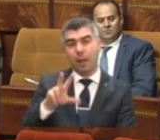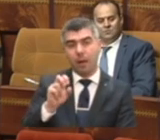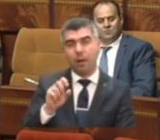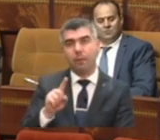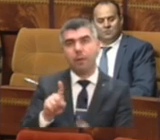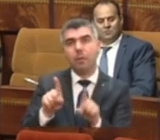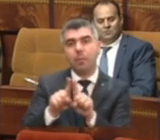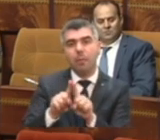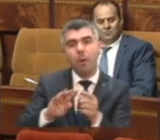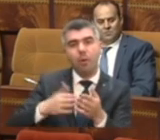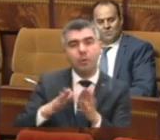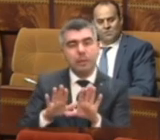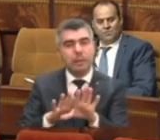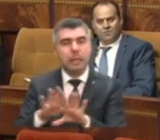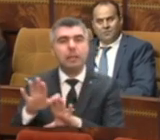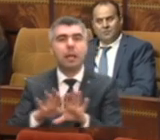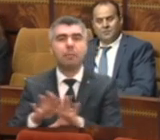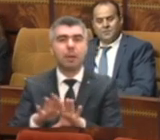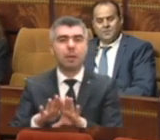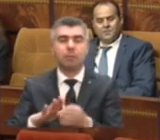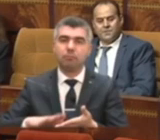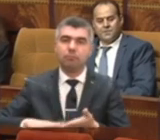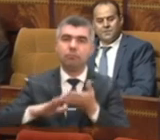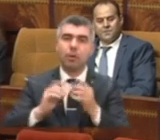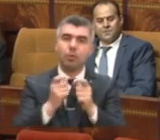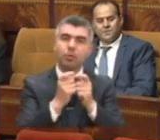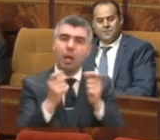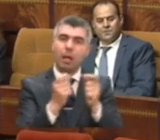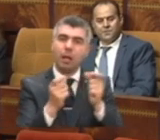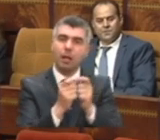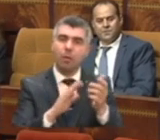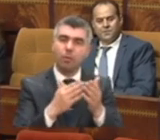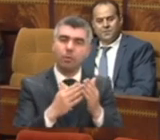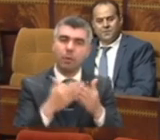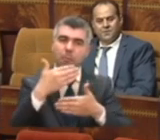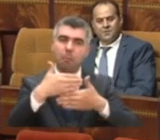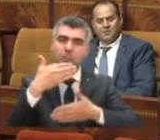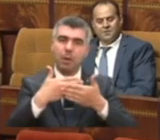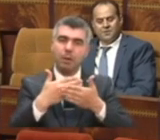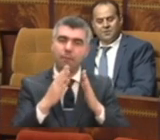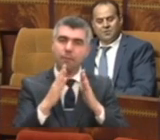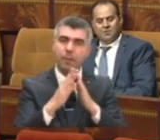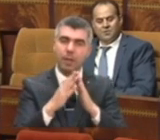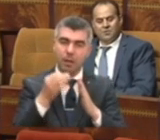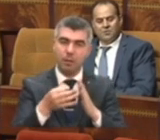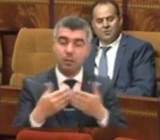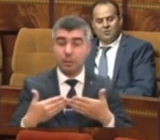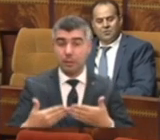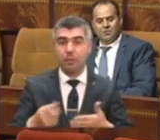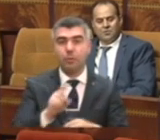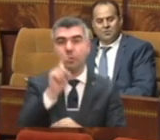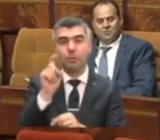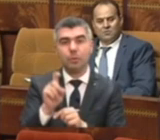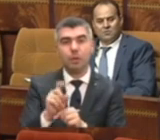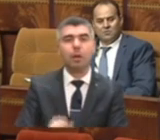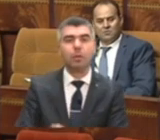اقرار لتدابير تفضيليه لتشجيع الاستثمار لتشجيع السكن ديال الطبقه المتوسطه، لكن السؤال اللي مطروح عليكم دابا هو كيفاش